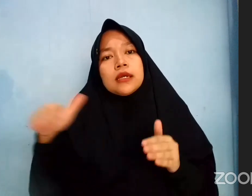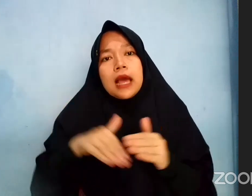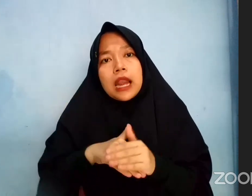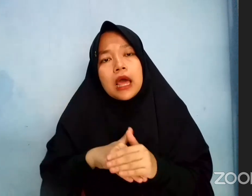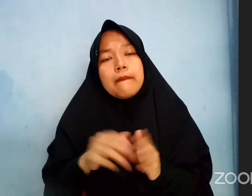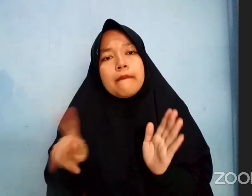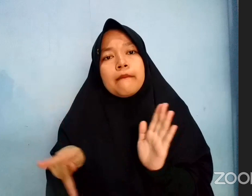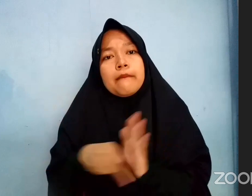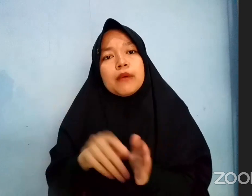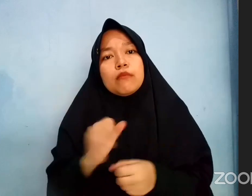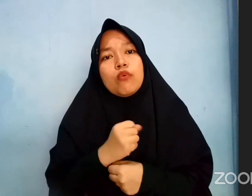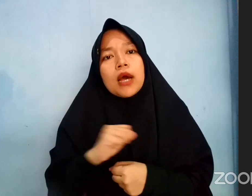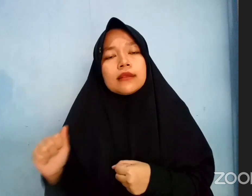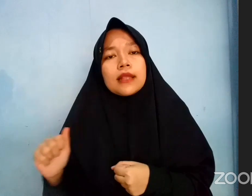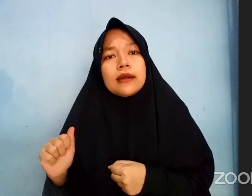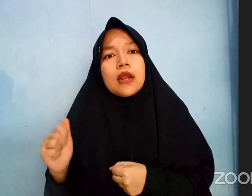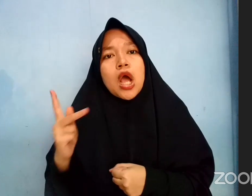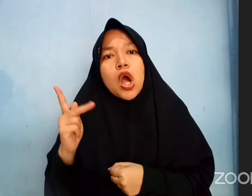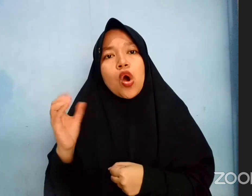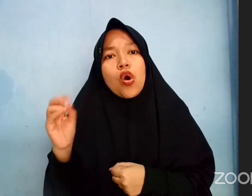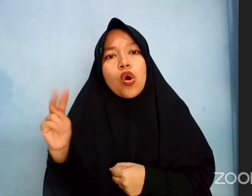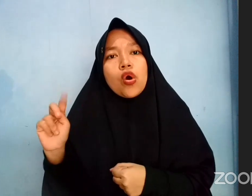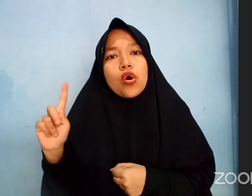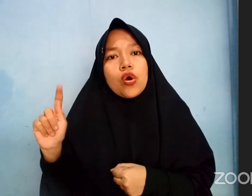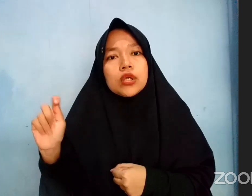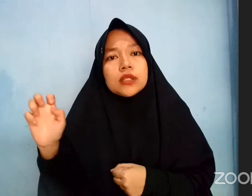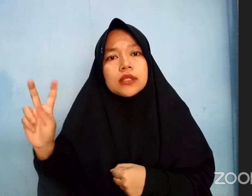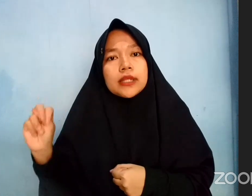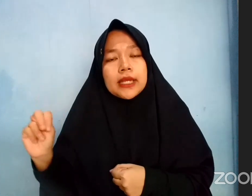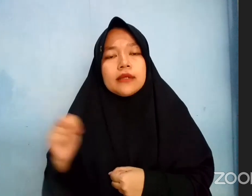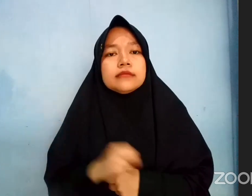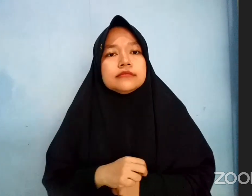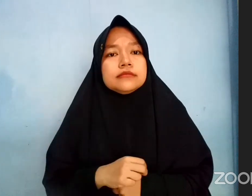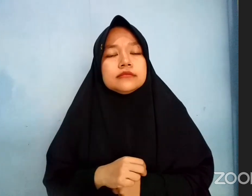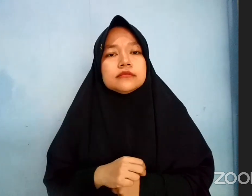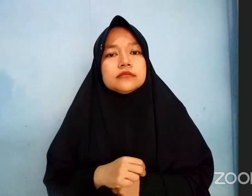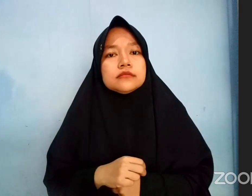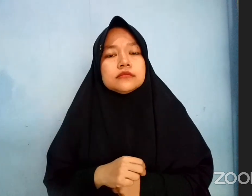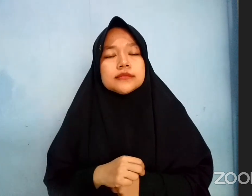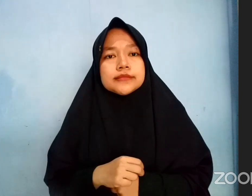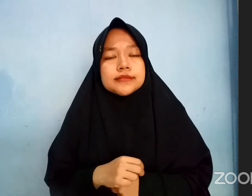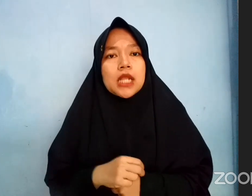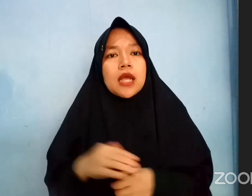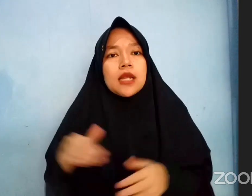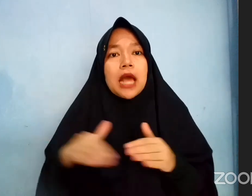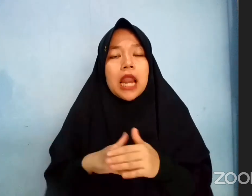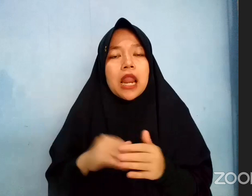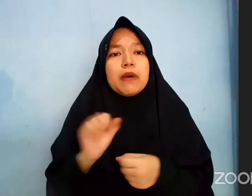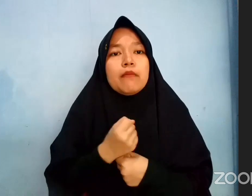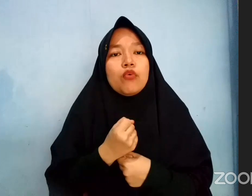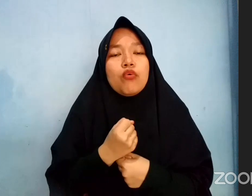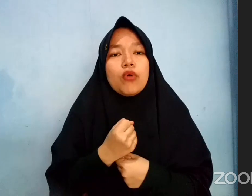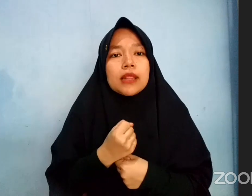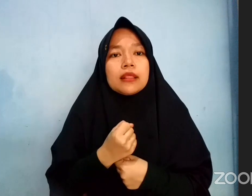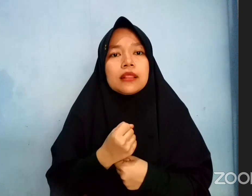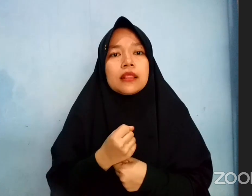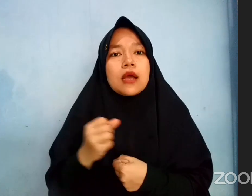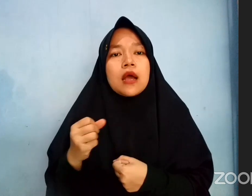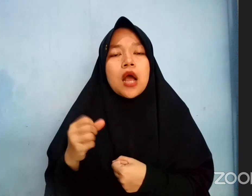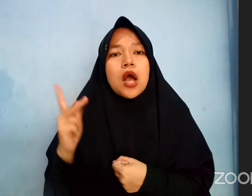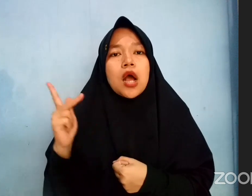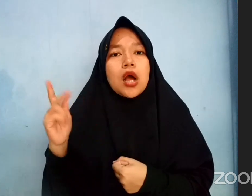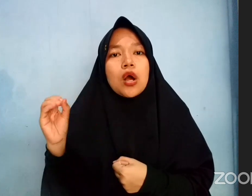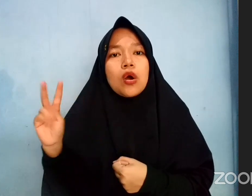bisa menciptakan media audio sebaik-baik Mbak Anggi mungkin saya menambahkan setuju sekali